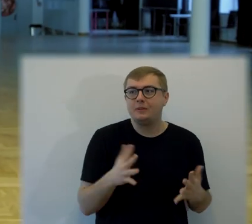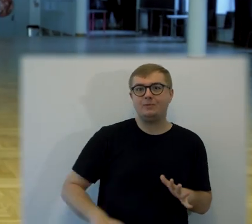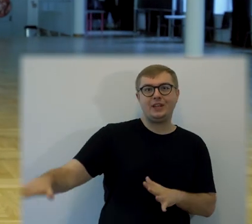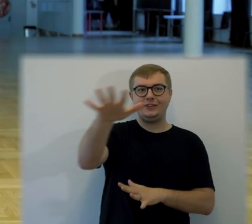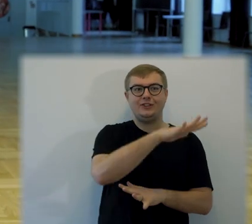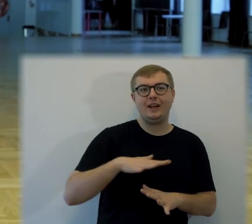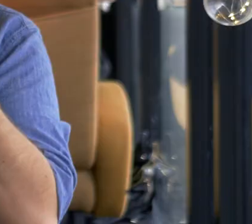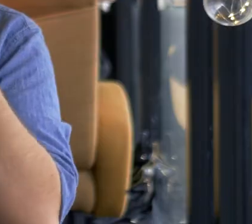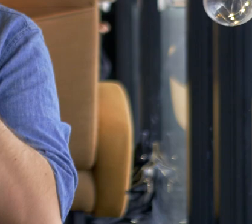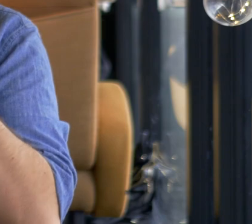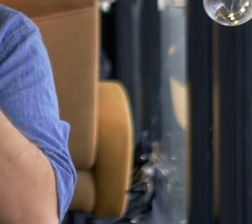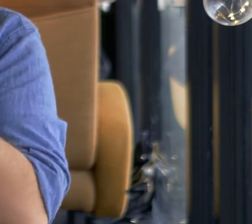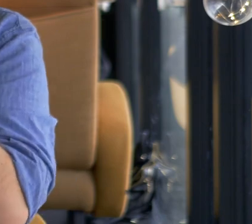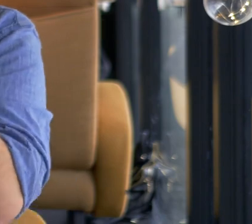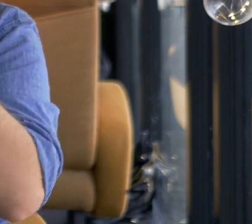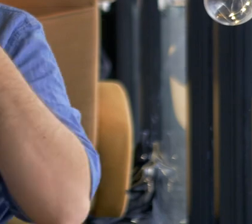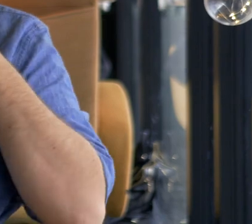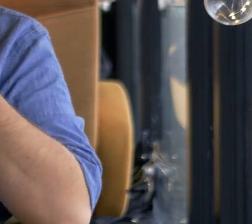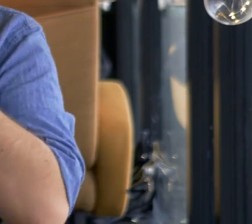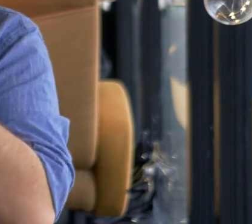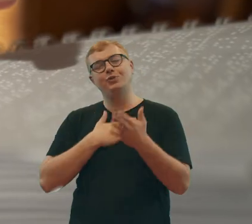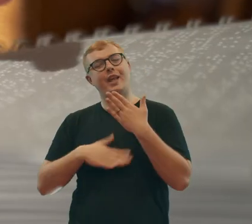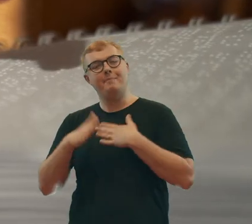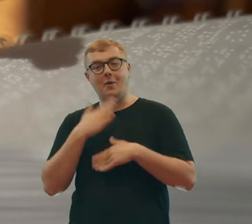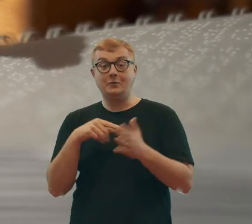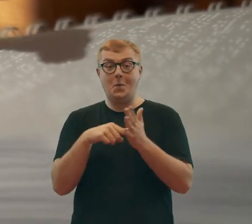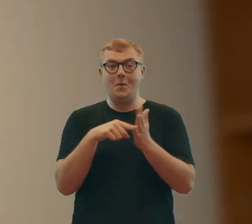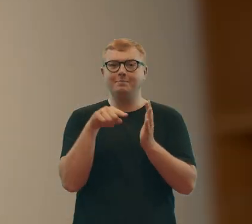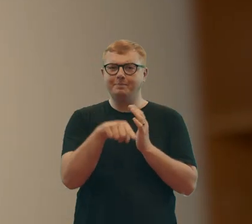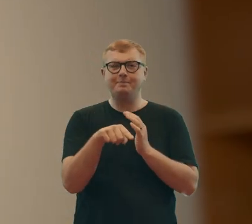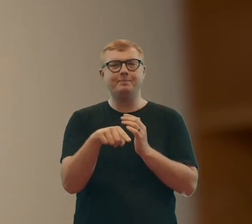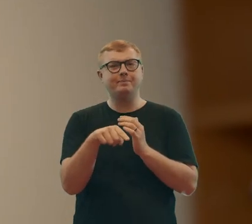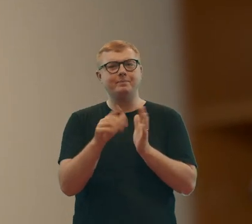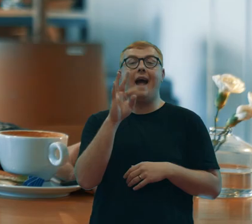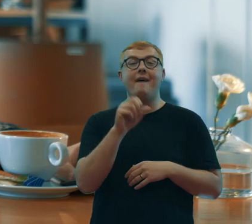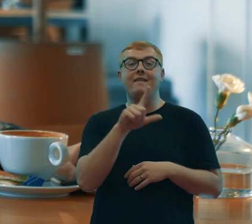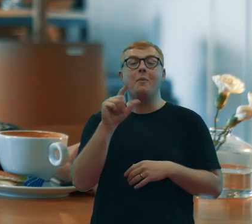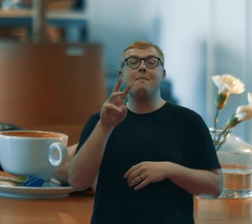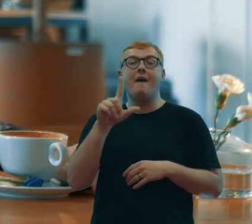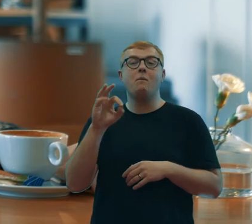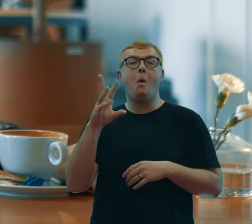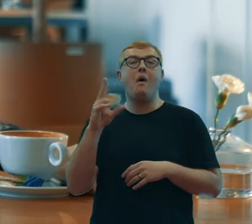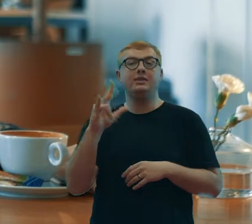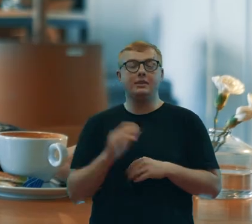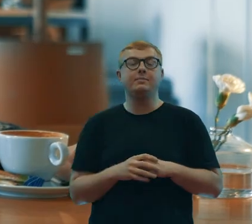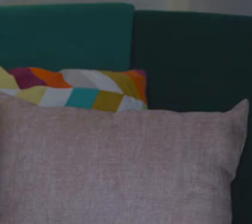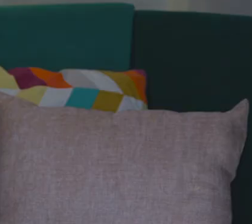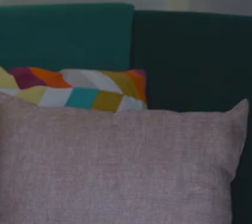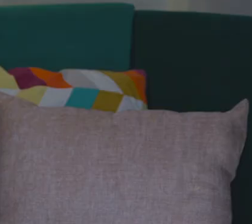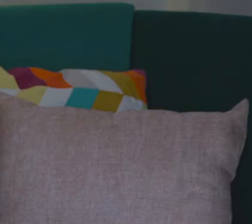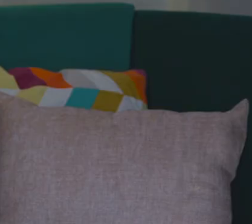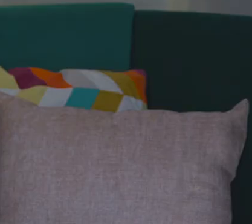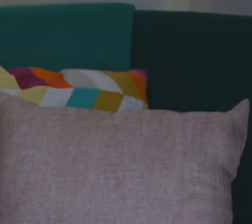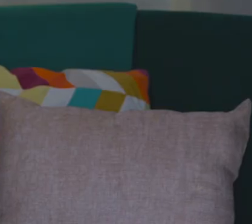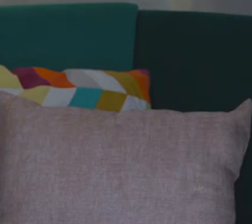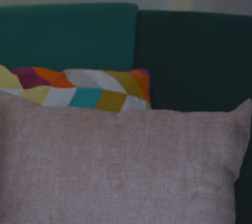tym czym ona dla nas jest ale wypowiadają się również odbiorcy i odbiorczynie naszej instytucji gdzie Nikt